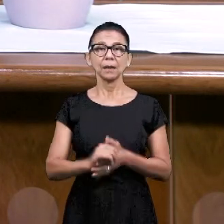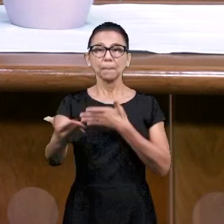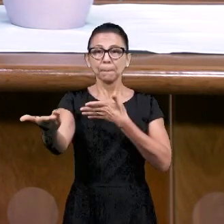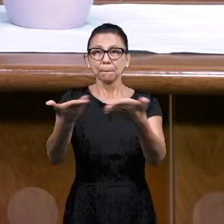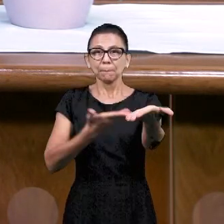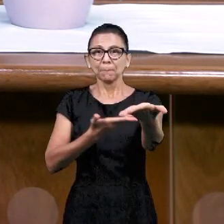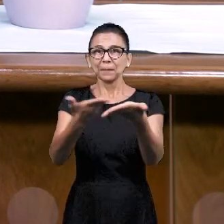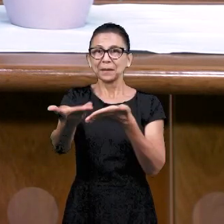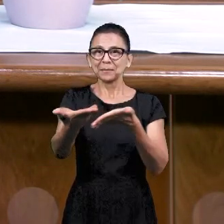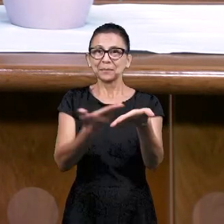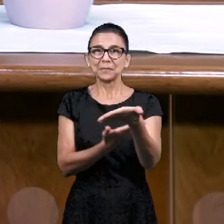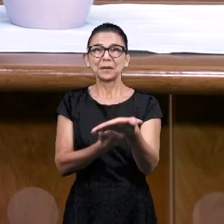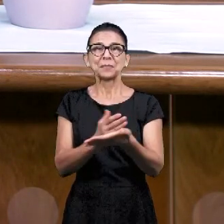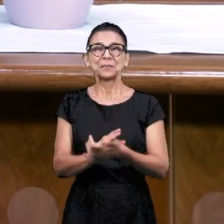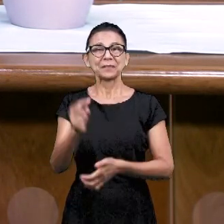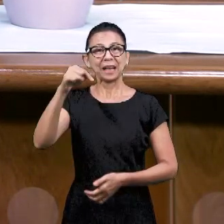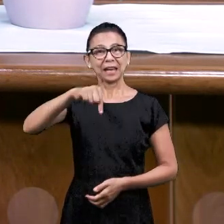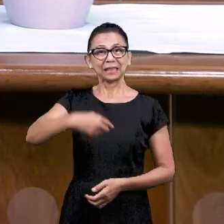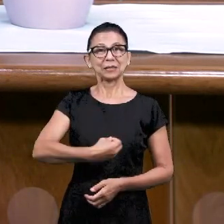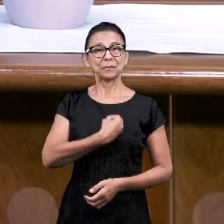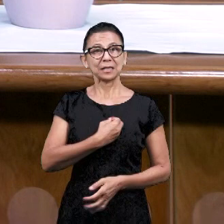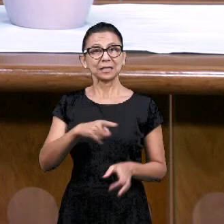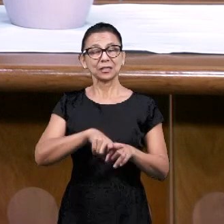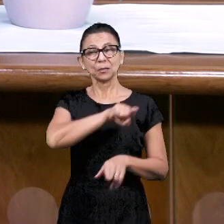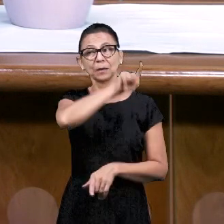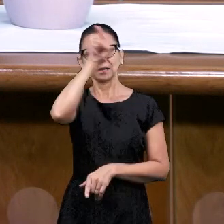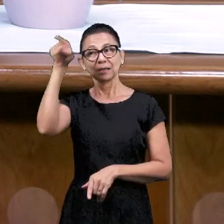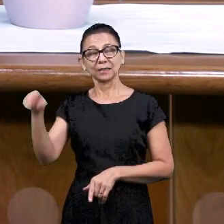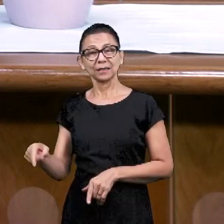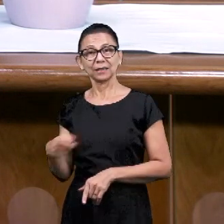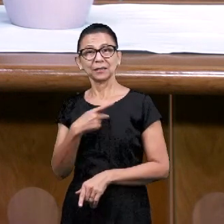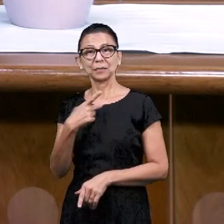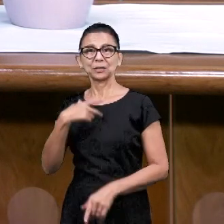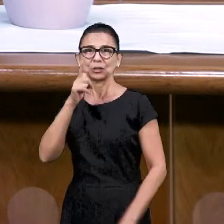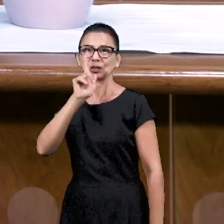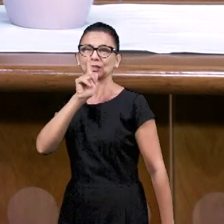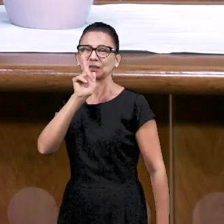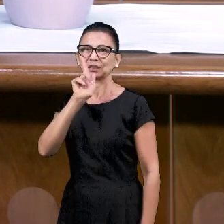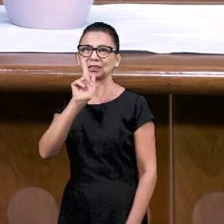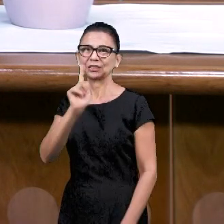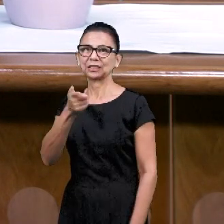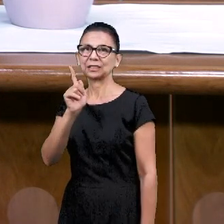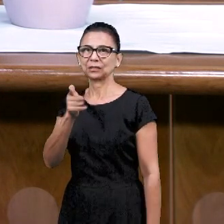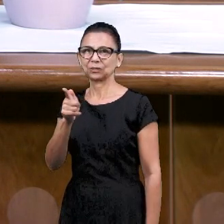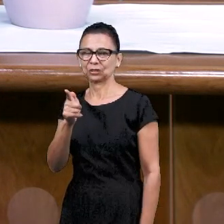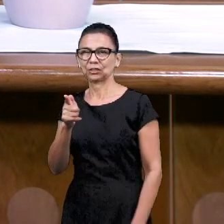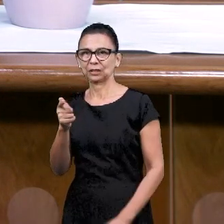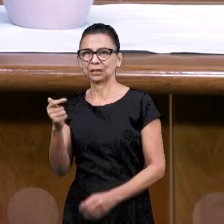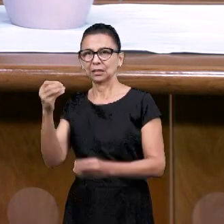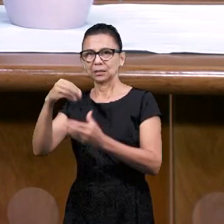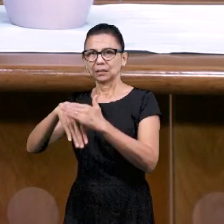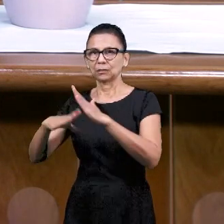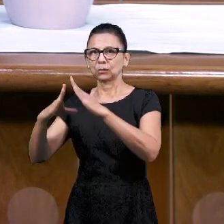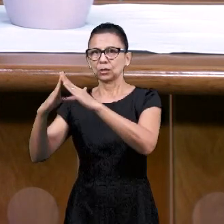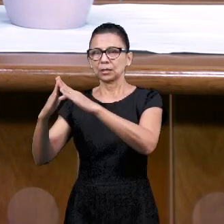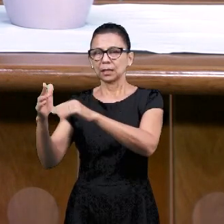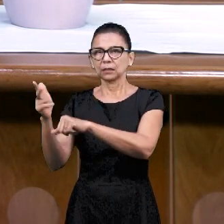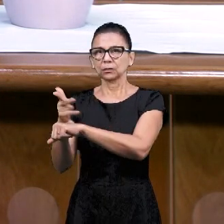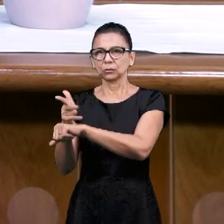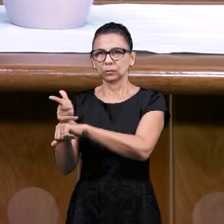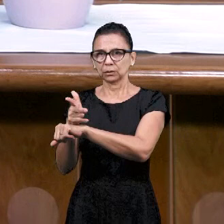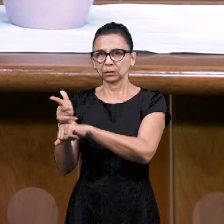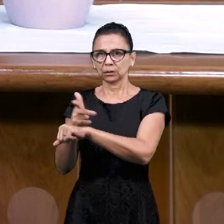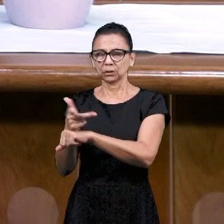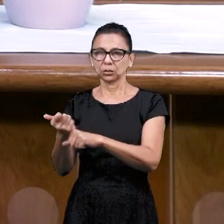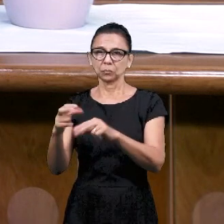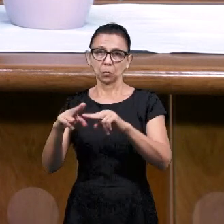aujourd'hui. Nous allons conduire dans une dynamique entre nous ici et aussi le passager de Tigueiros, qui se trouve